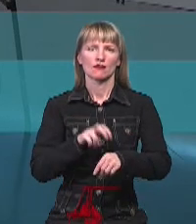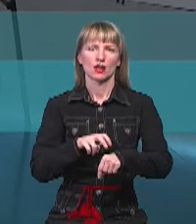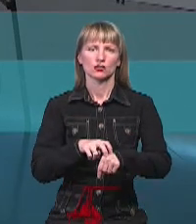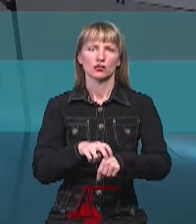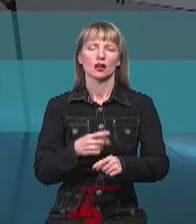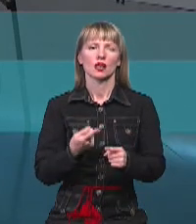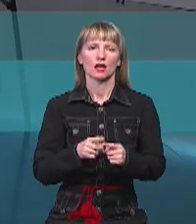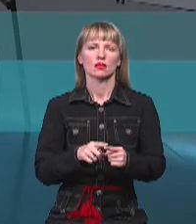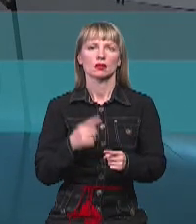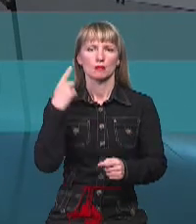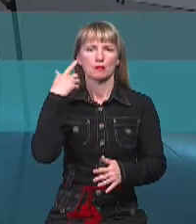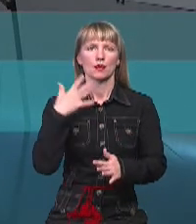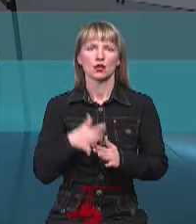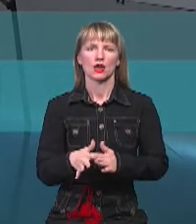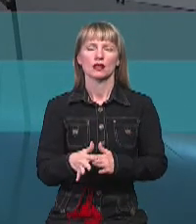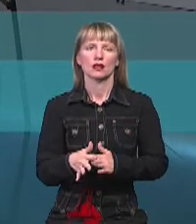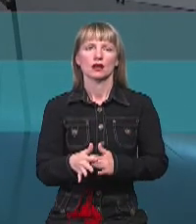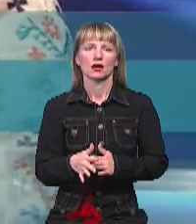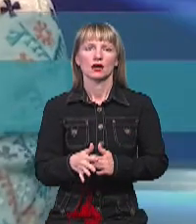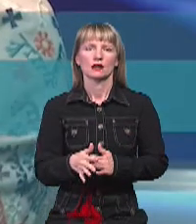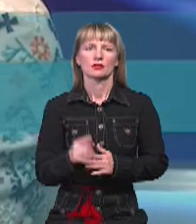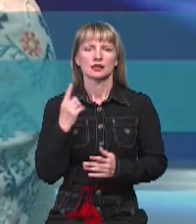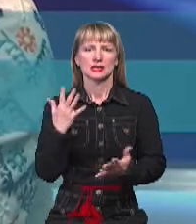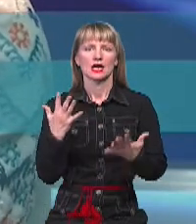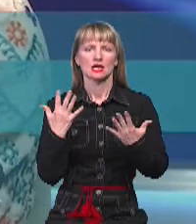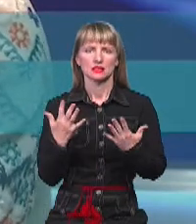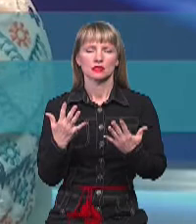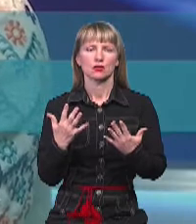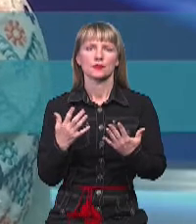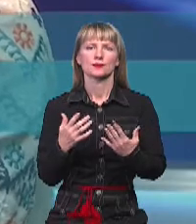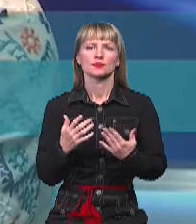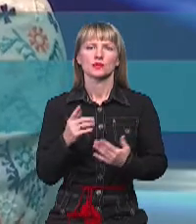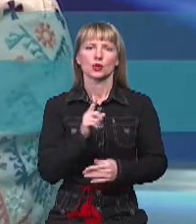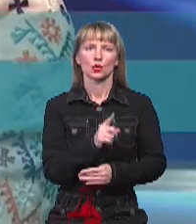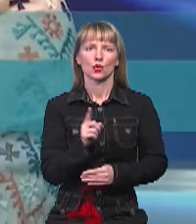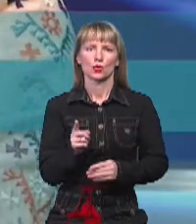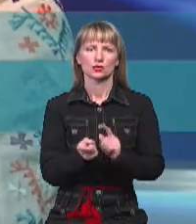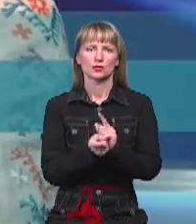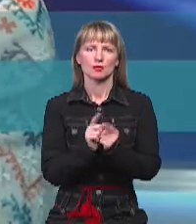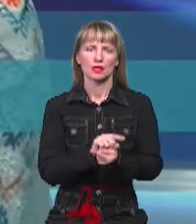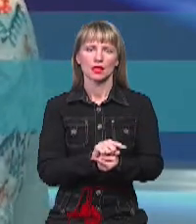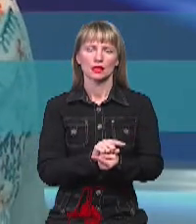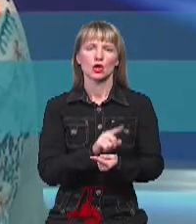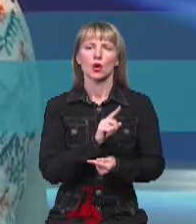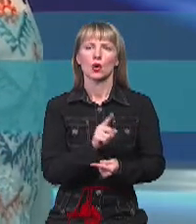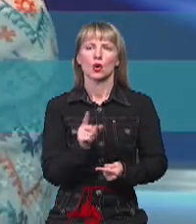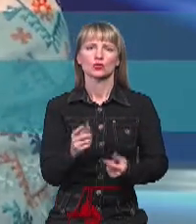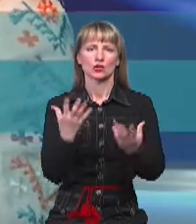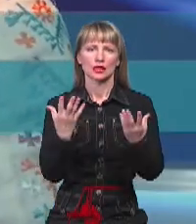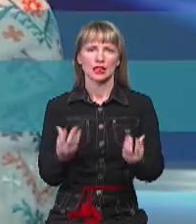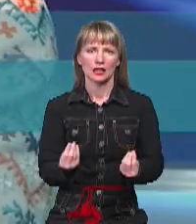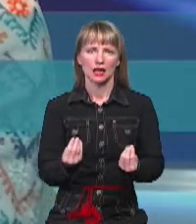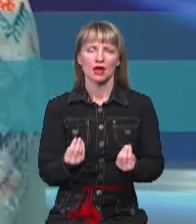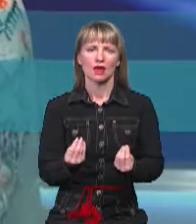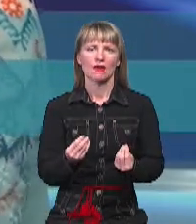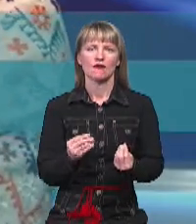все достатньо логічно. Втім, ніби ясно, логічно, але, звісно, кожна трансформація кожного дня